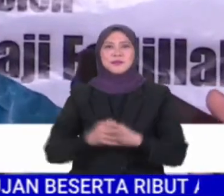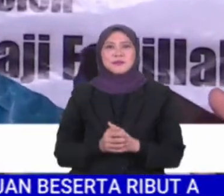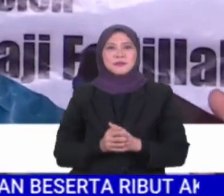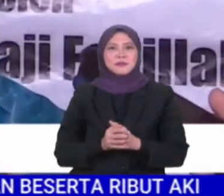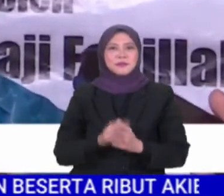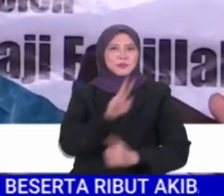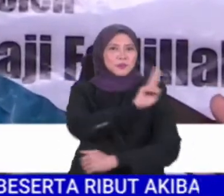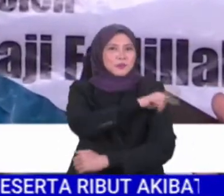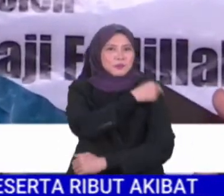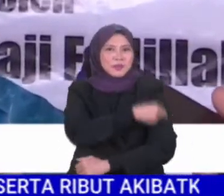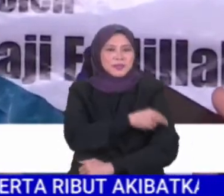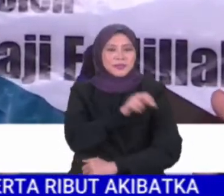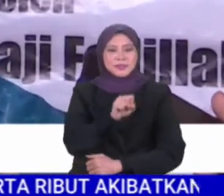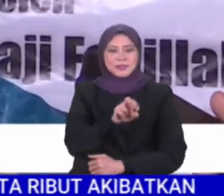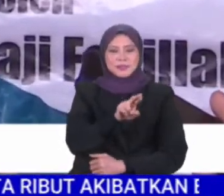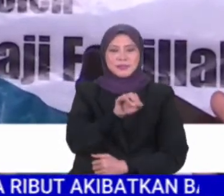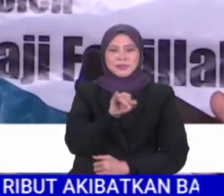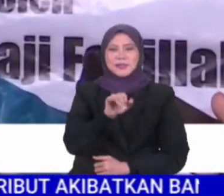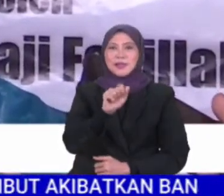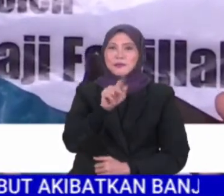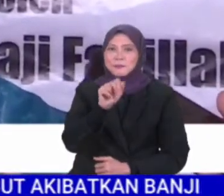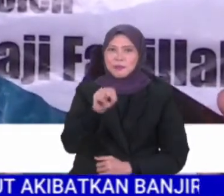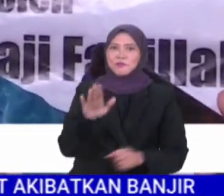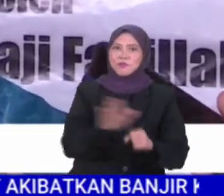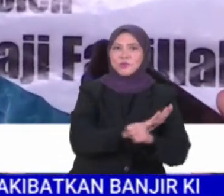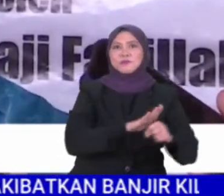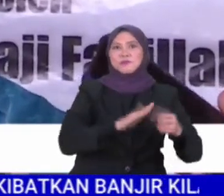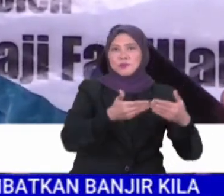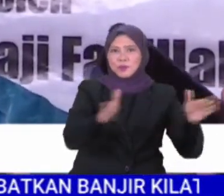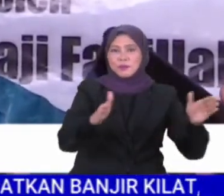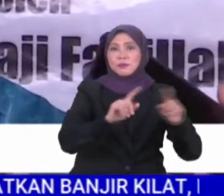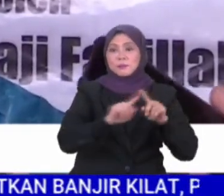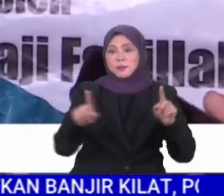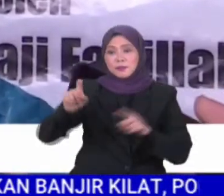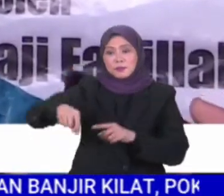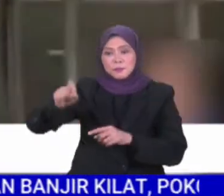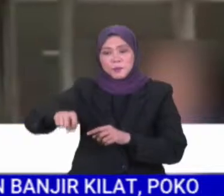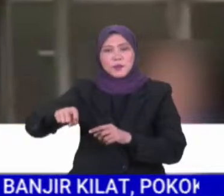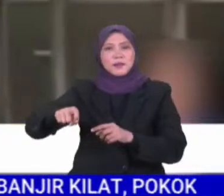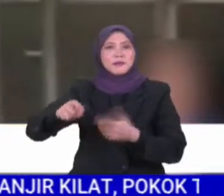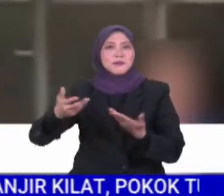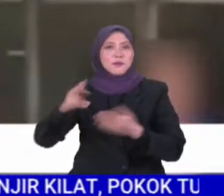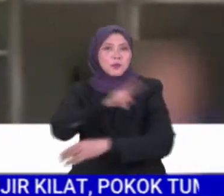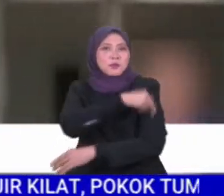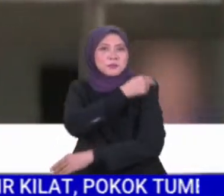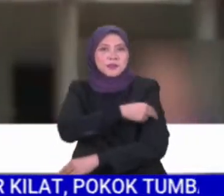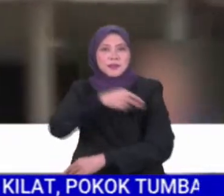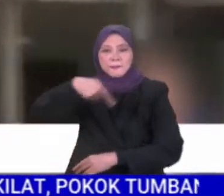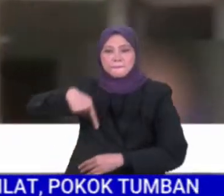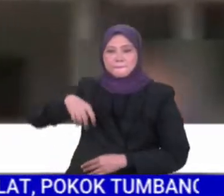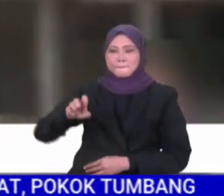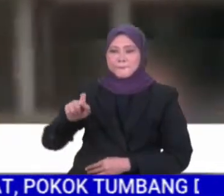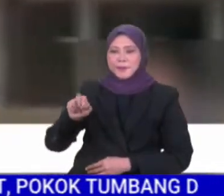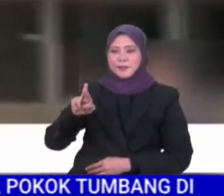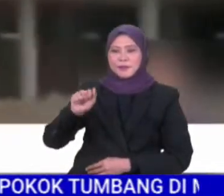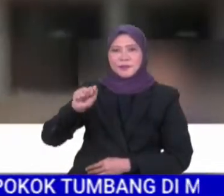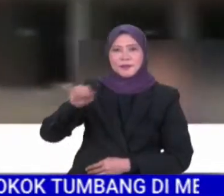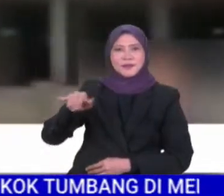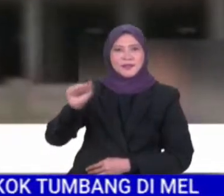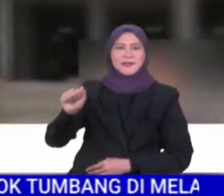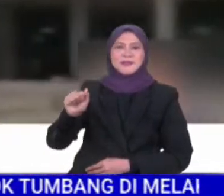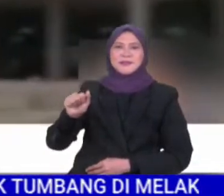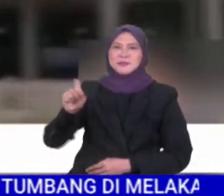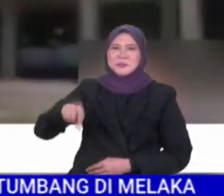meskipun Hospital swing aman telah beroperasi sepenuhnya namun keperluan Hospital Petro Jaya amat critical bagi